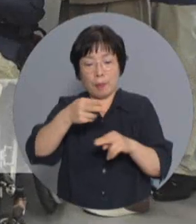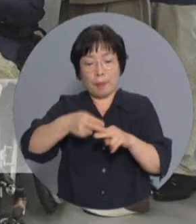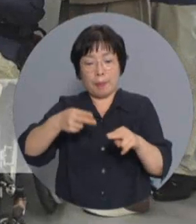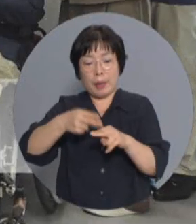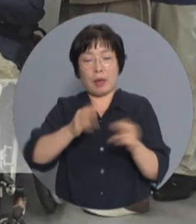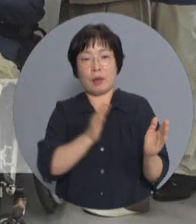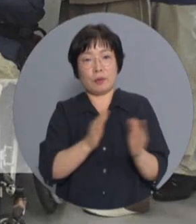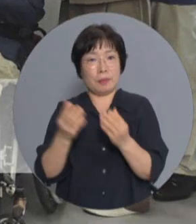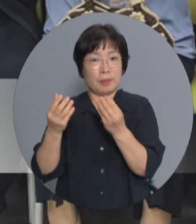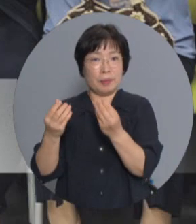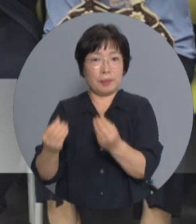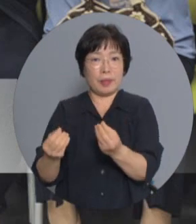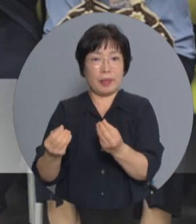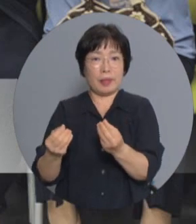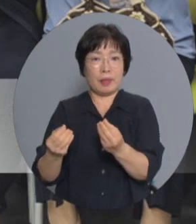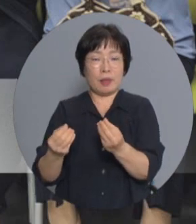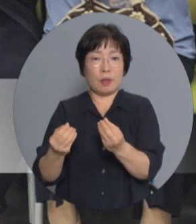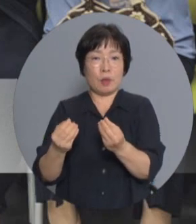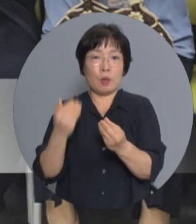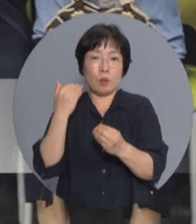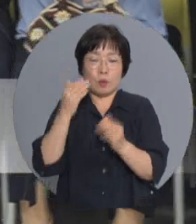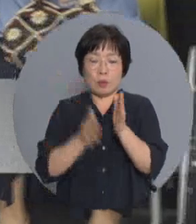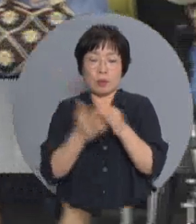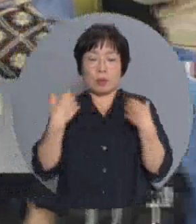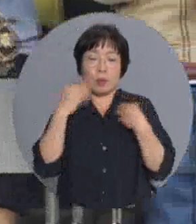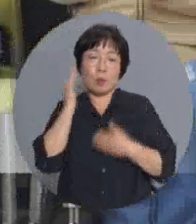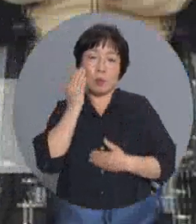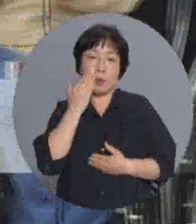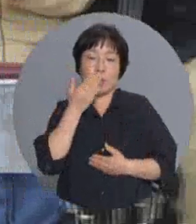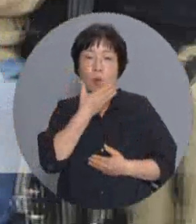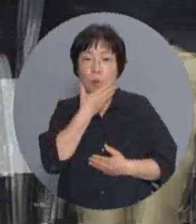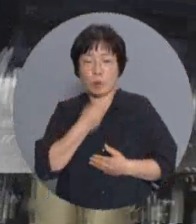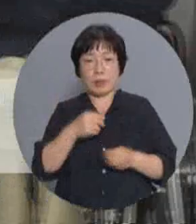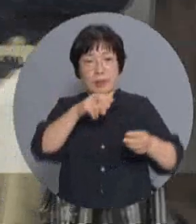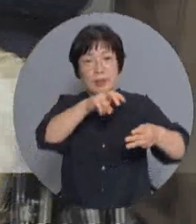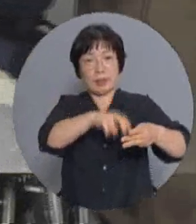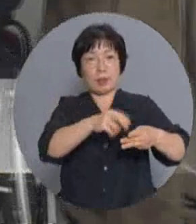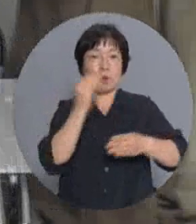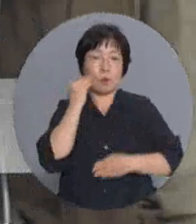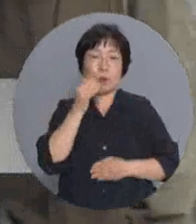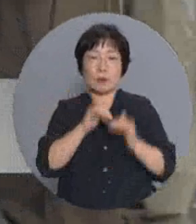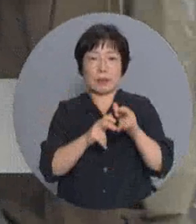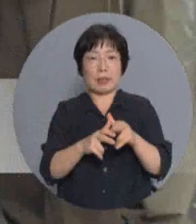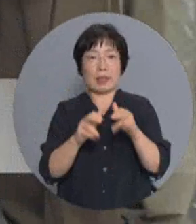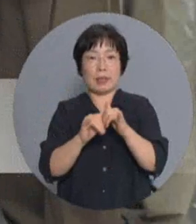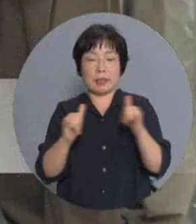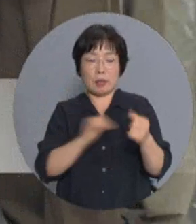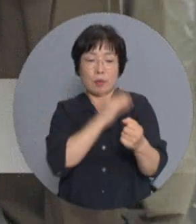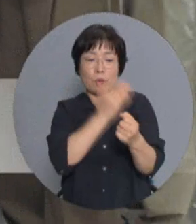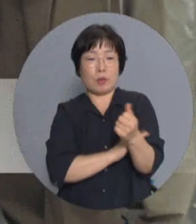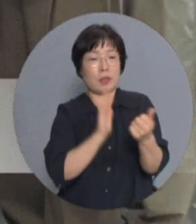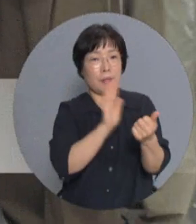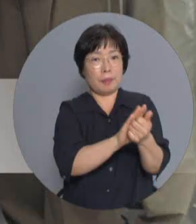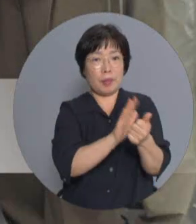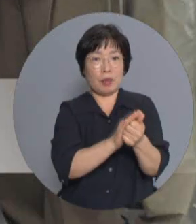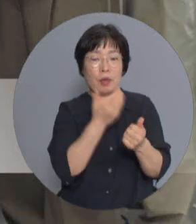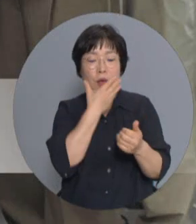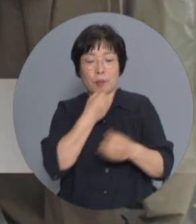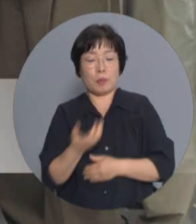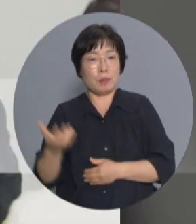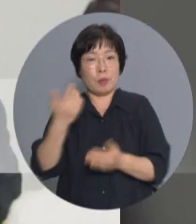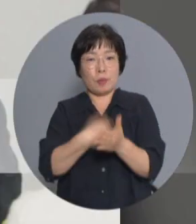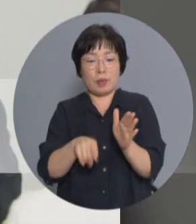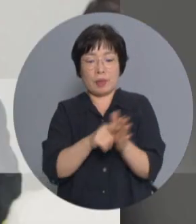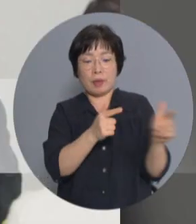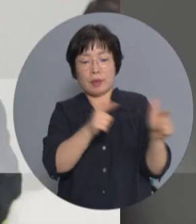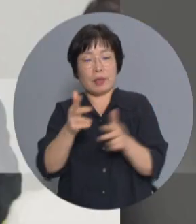등을 갖추고 있습니다시는 이번에 새롭게 개수한 센터가 청각 언어 장애인들의 권익 옹호와 복지 증진을 위한